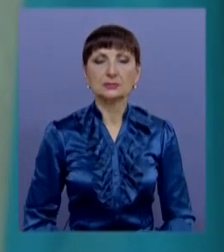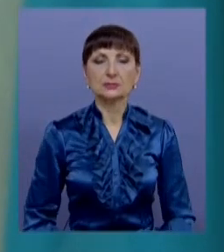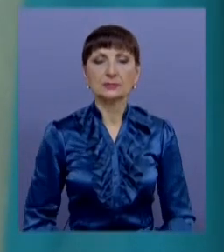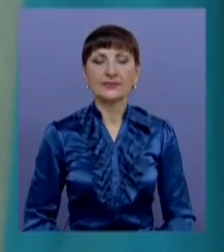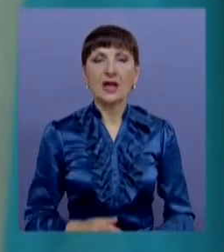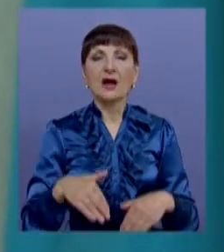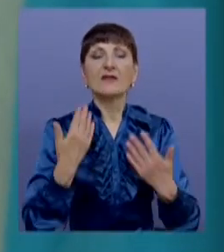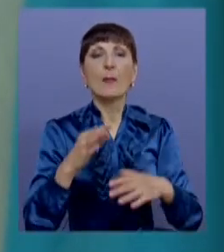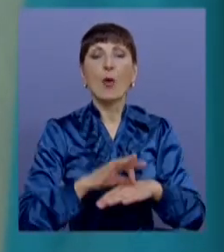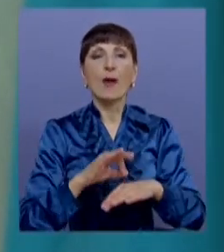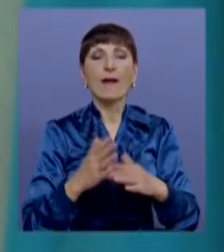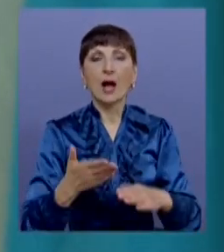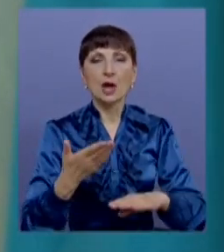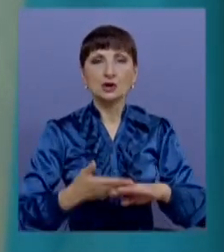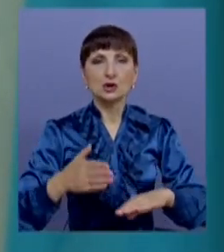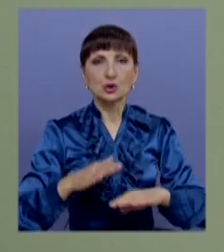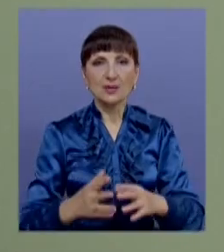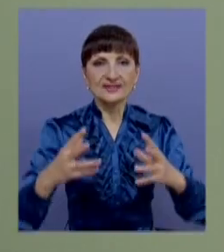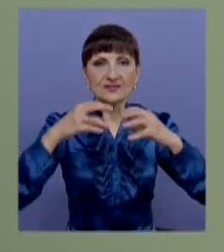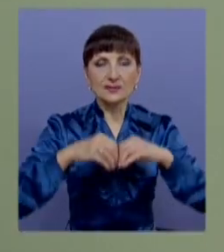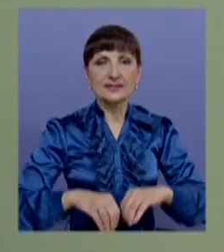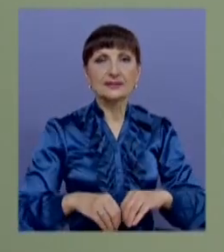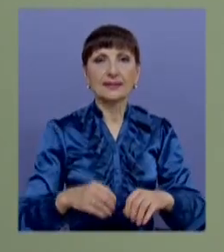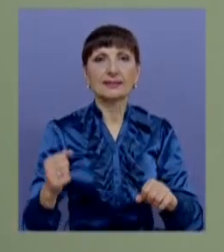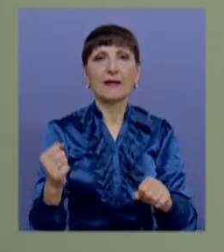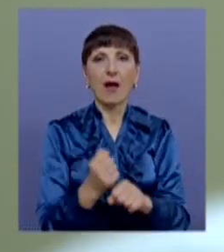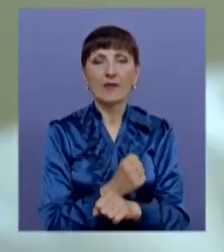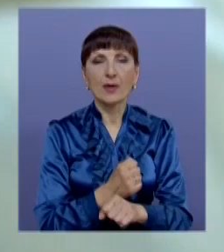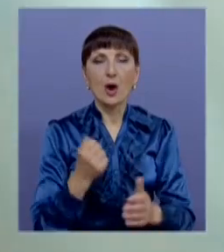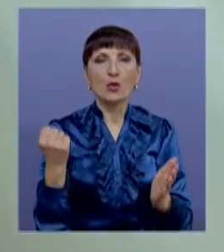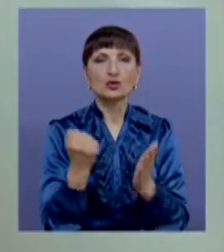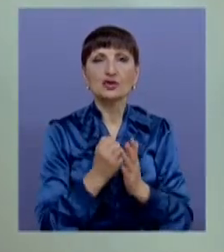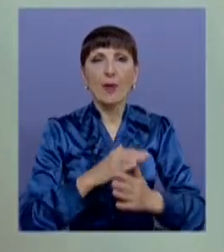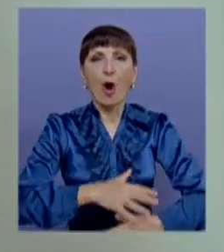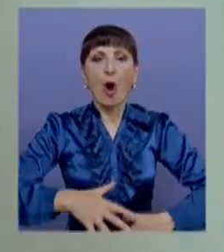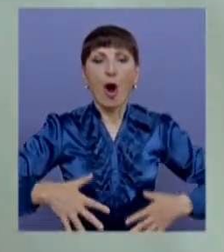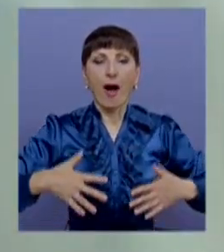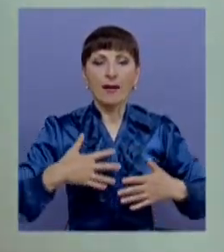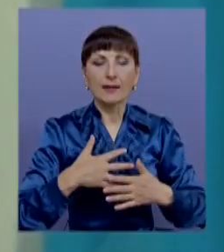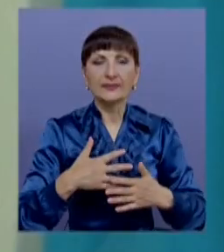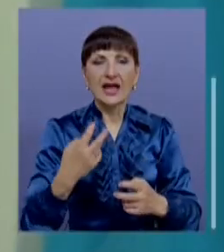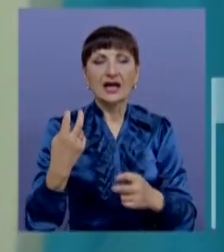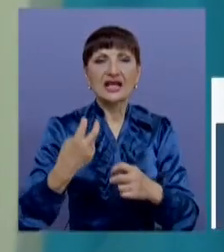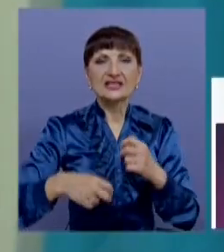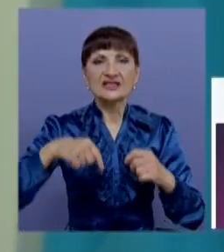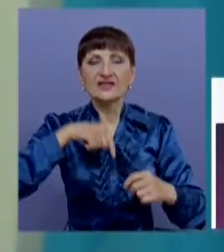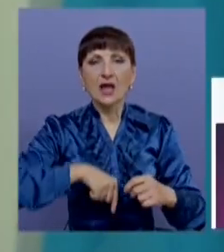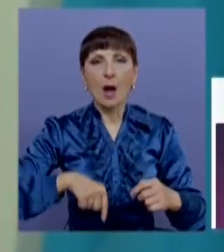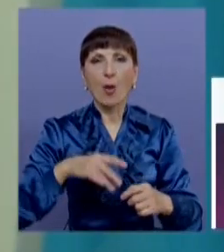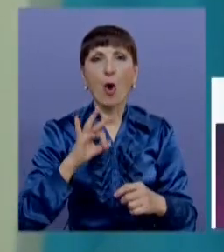Выставлен диагноз тяжелая сочетная травма, ушиб органов брюшной полости, разрыв органов брюшной